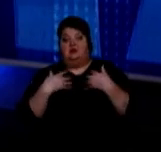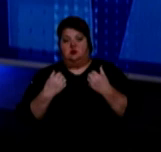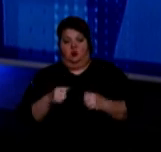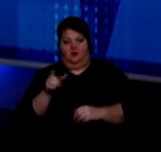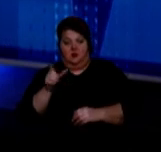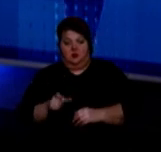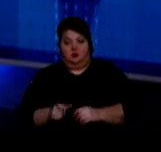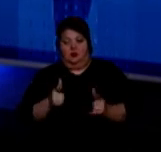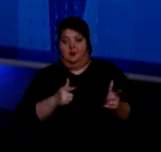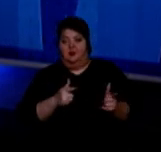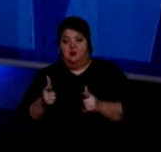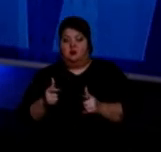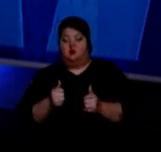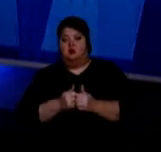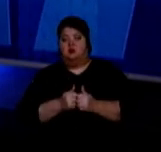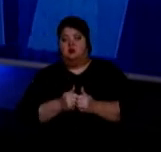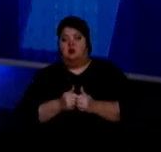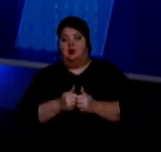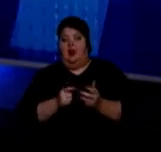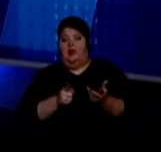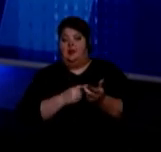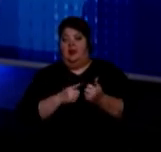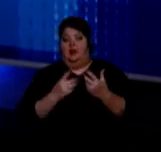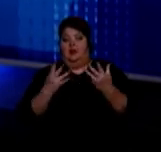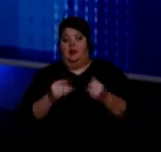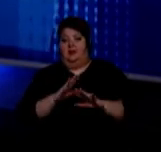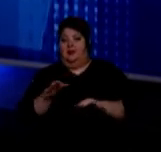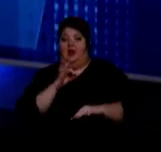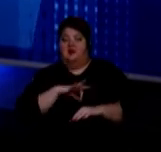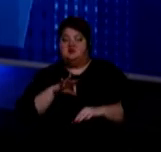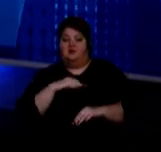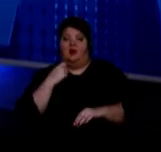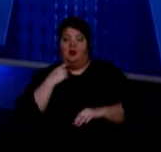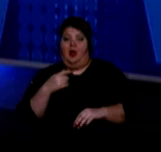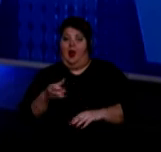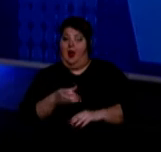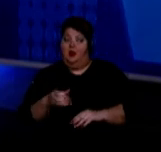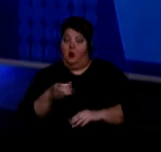людиною. Підготовка там за декілька днів – це не вживання алкоголю,